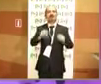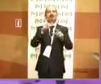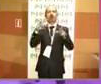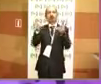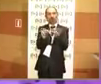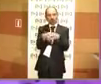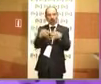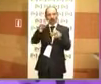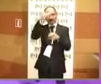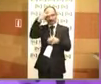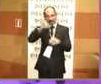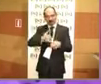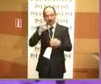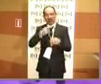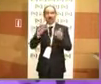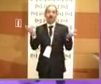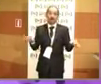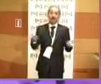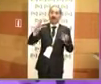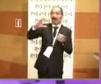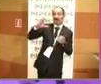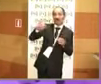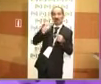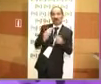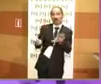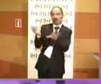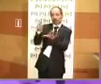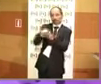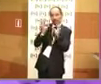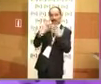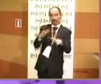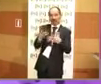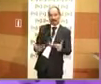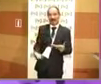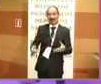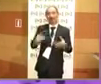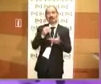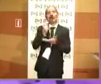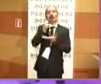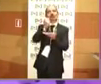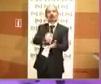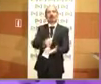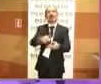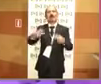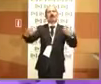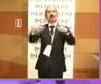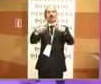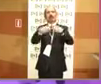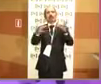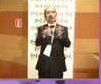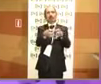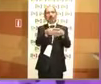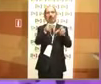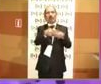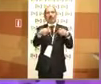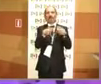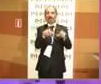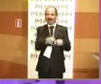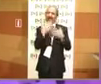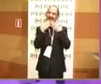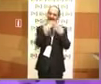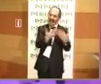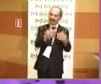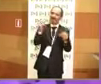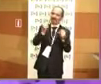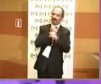di intellettuali che con Cacciari hanno messo in campo dei contributi, il nostro gruppo parlamentare a Bruxelles, che ringrazio per questi anni